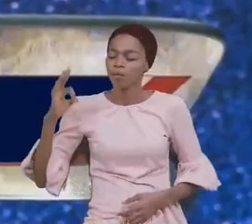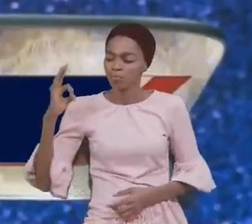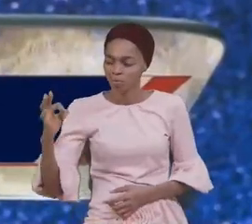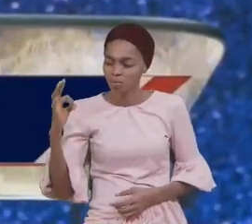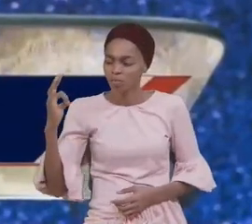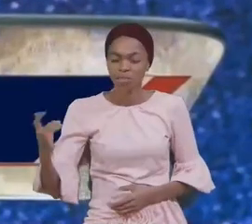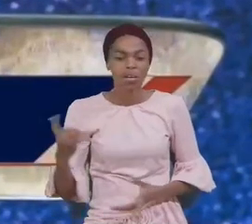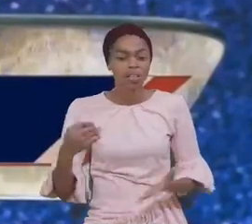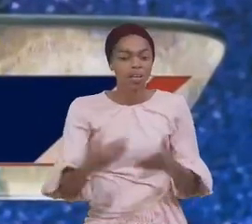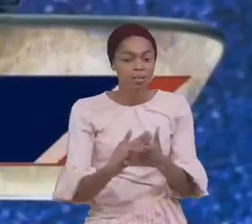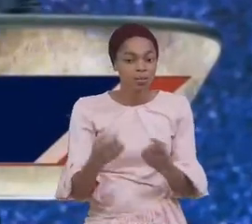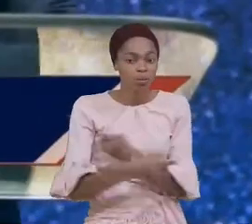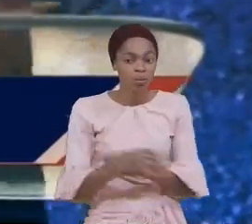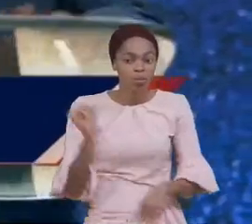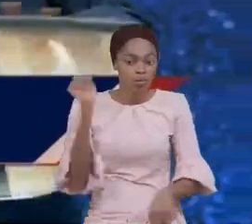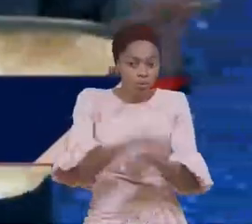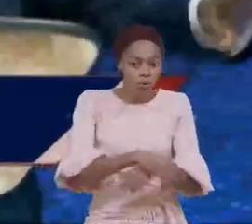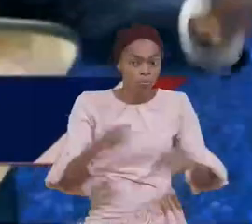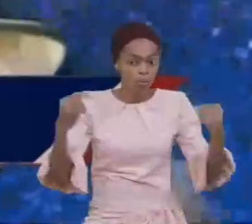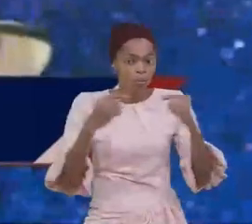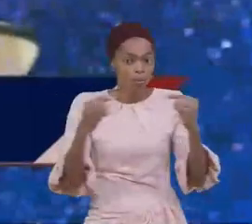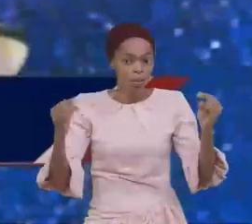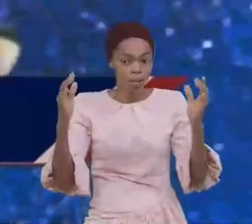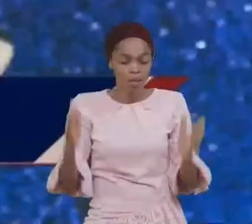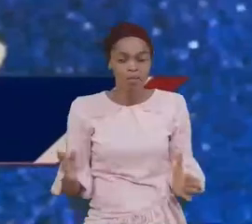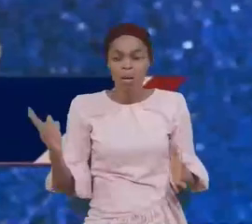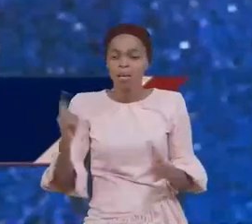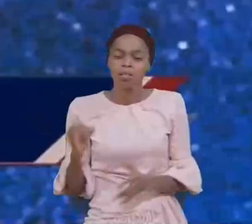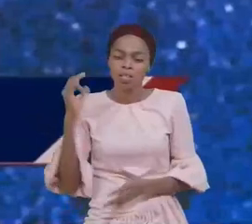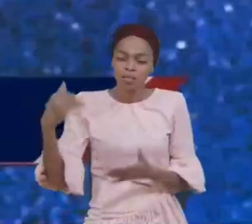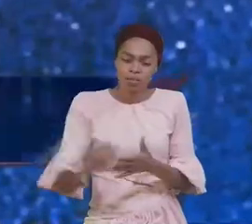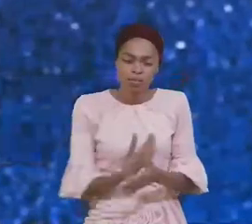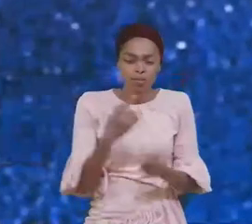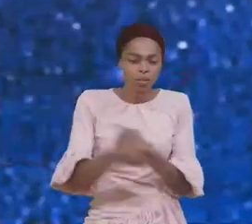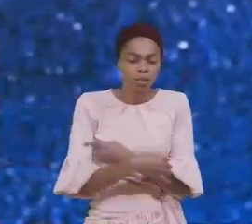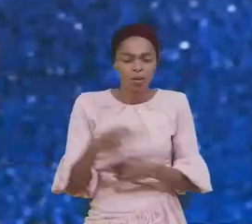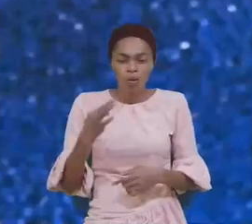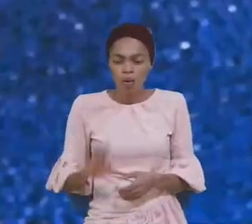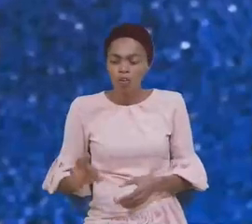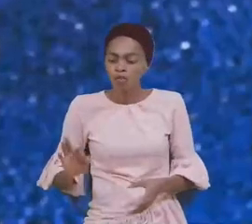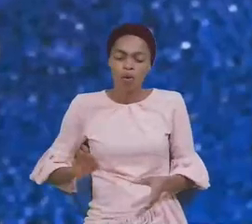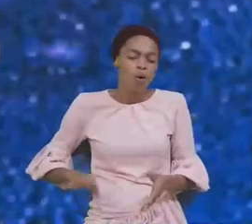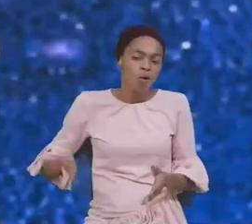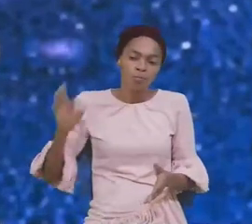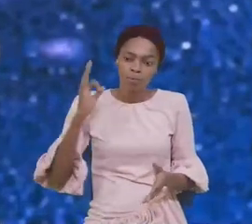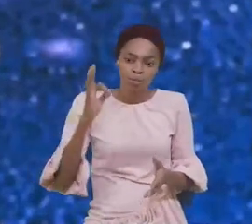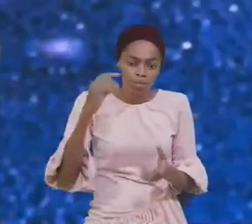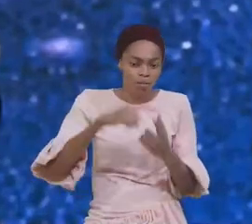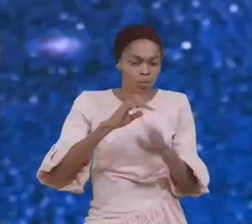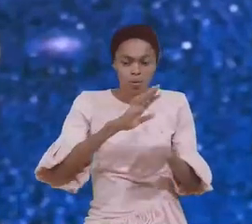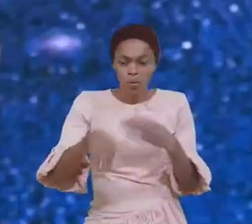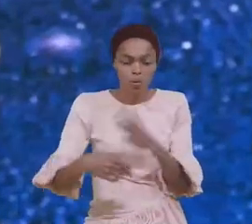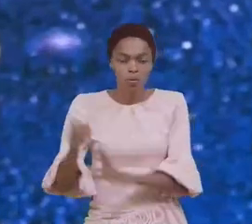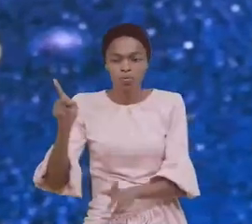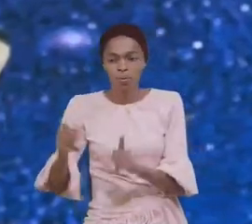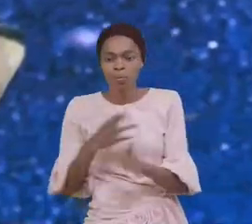jours de victoire sur les ennemis, ces nouveaux jours de pouvoir conquérir tout le pays et faire ce que